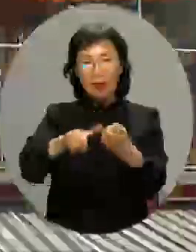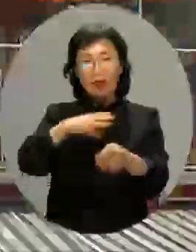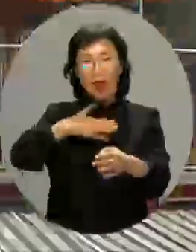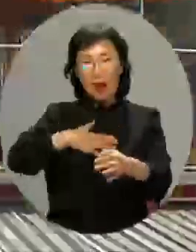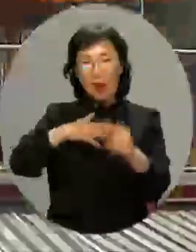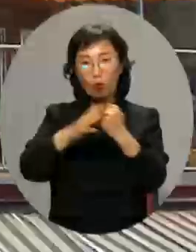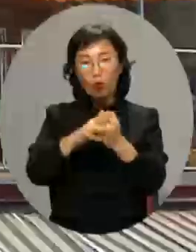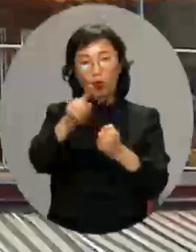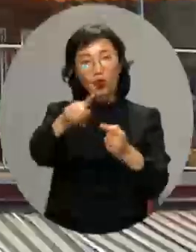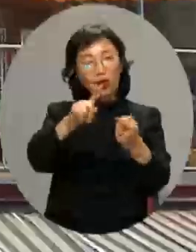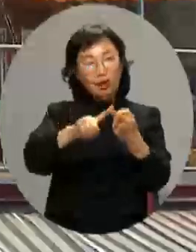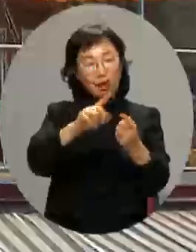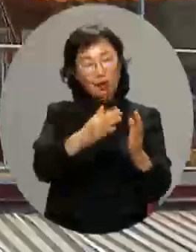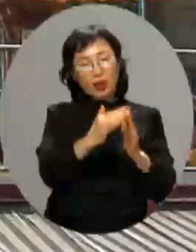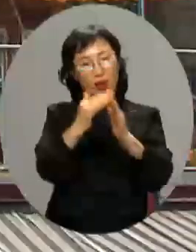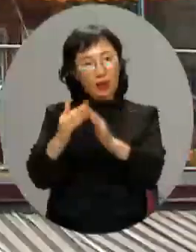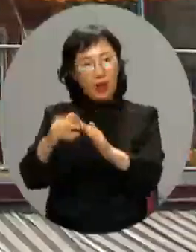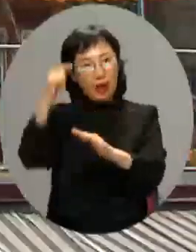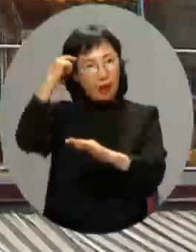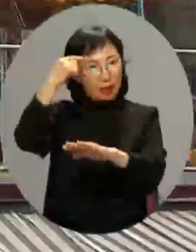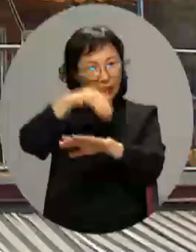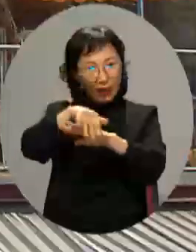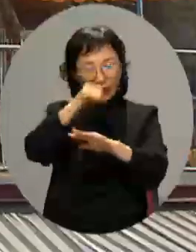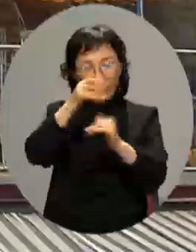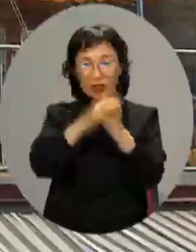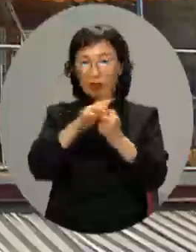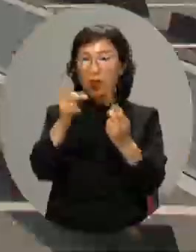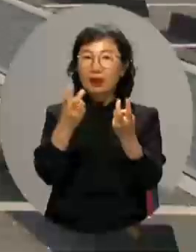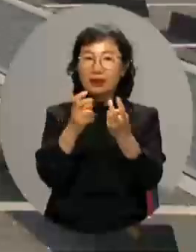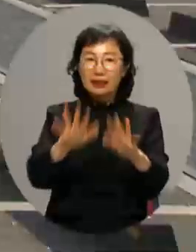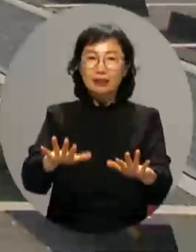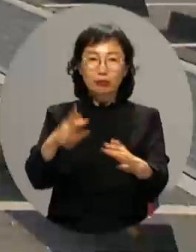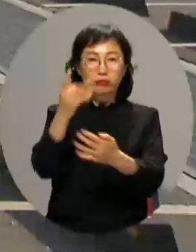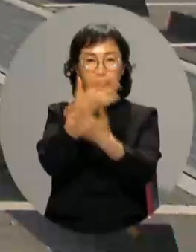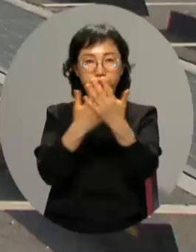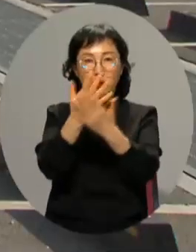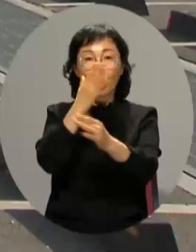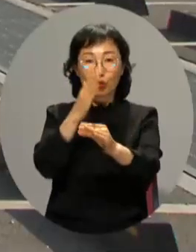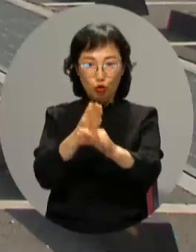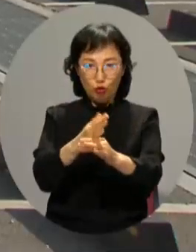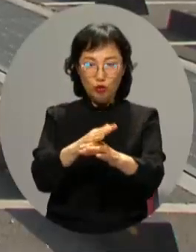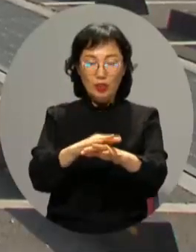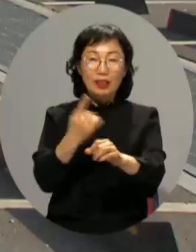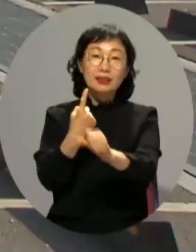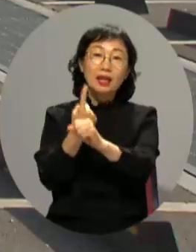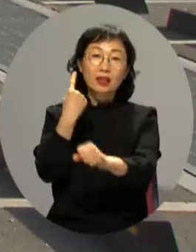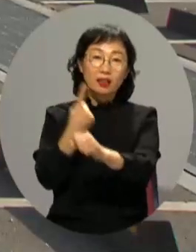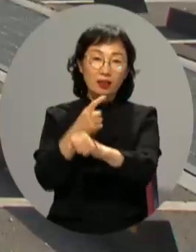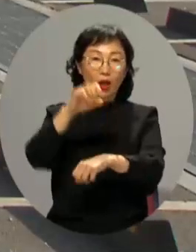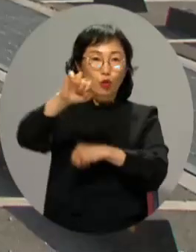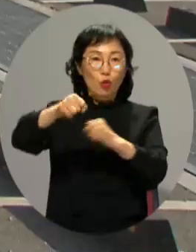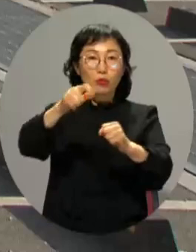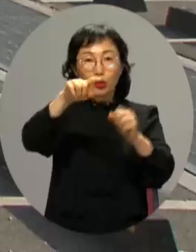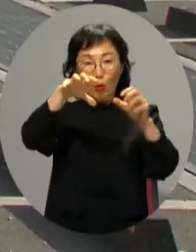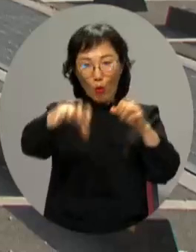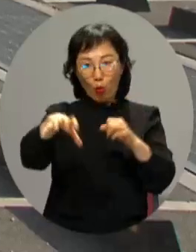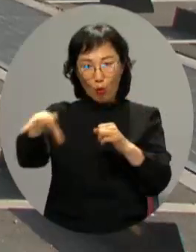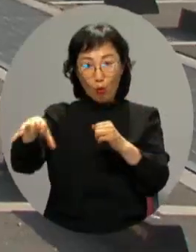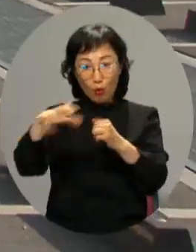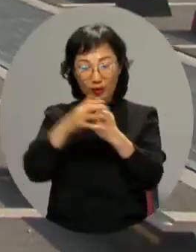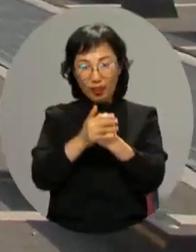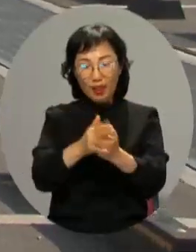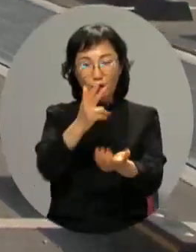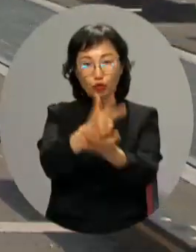아예 이전하는 방안을 추진했지만 진척이 없습니다. 전주시는 지난해 동물원 주차장 인근의 사유지를